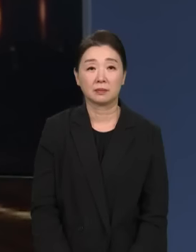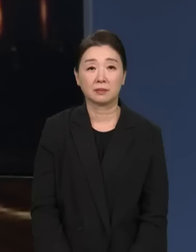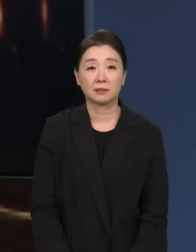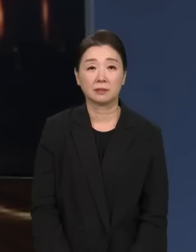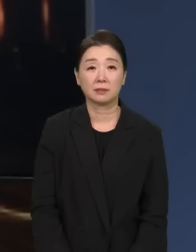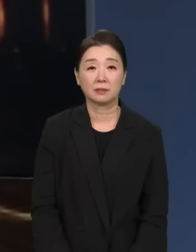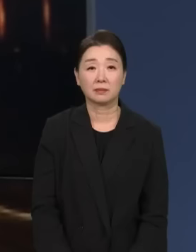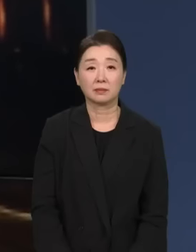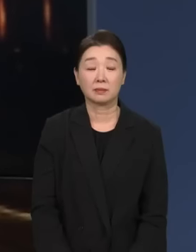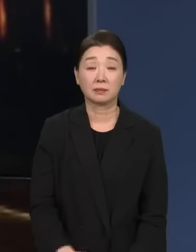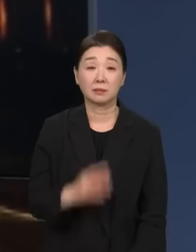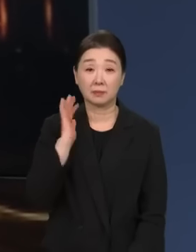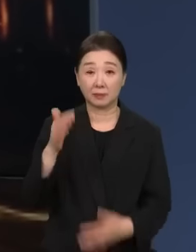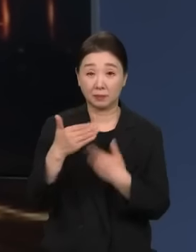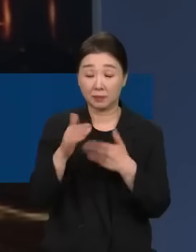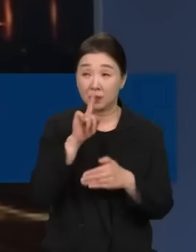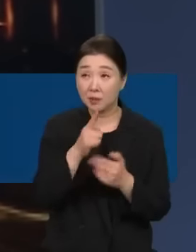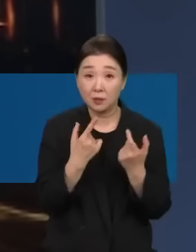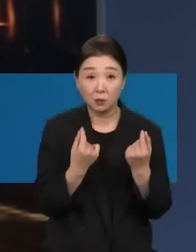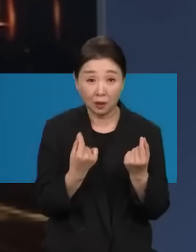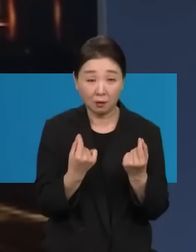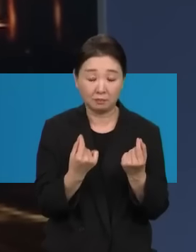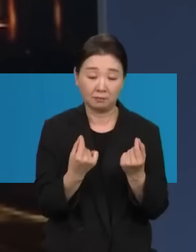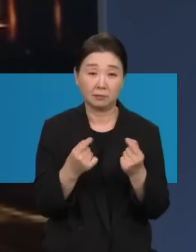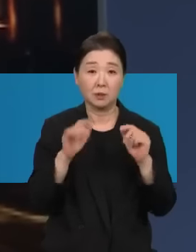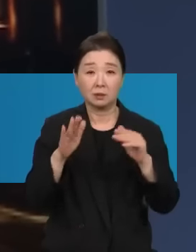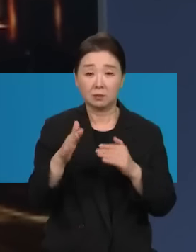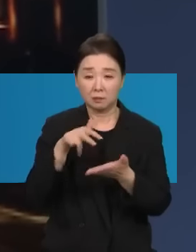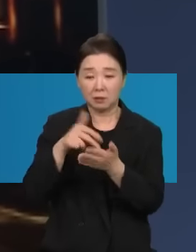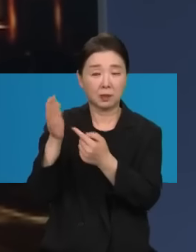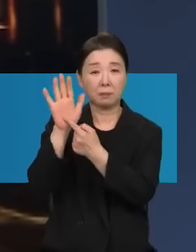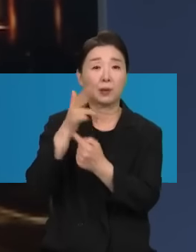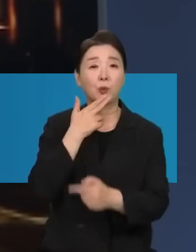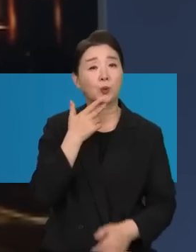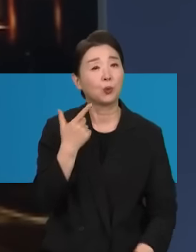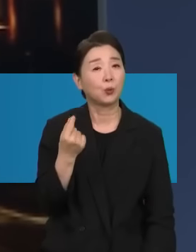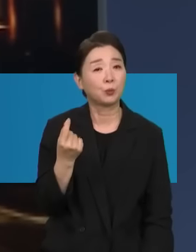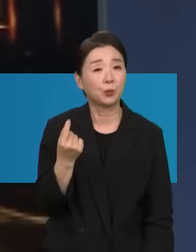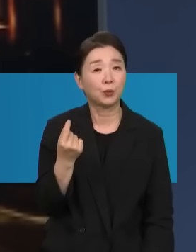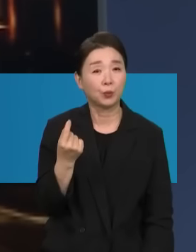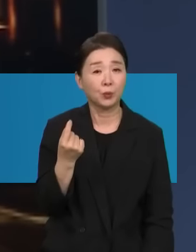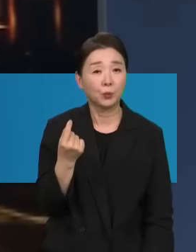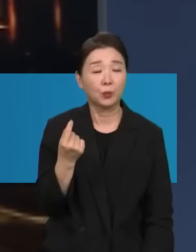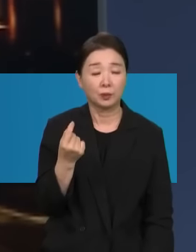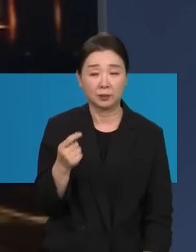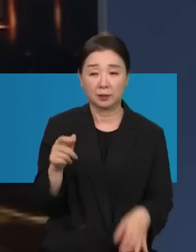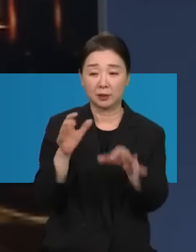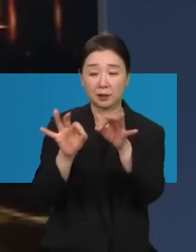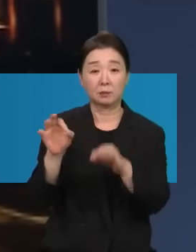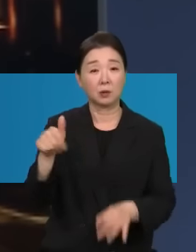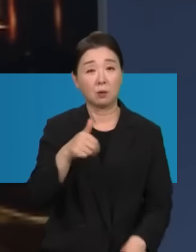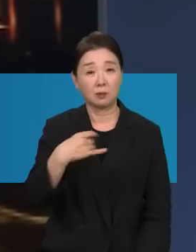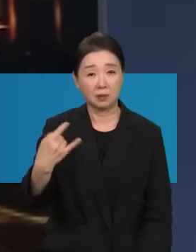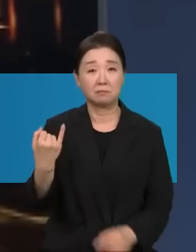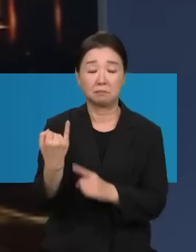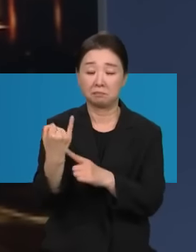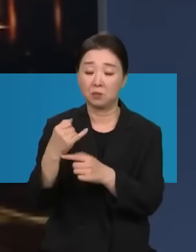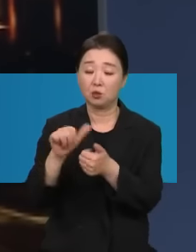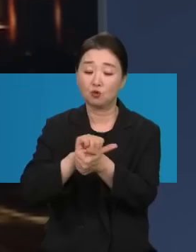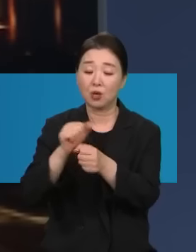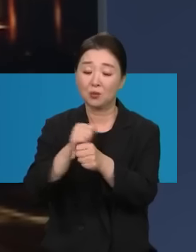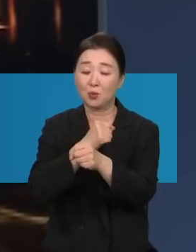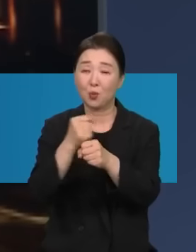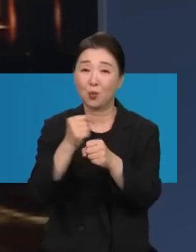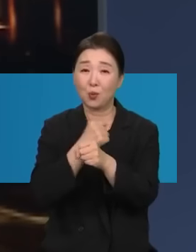있니다 대통령실은 이와 관련해 아직까지 아무런 입장도 내놓지 않고 있는데 김건희 여사가 주가조작 핵심 인물과